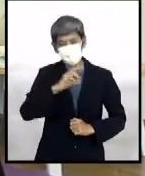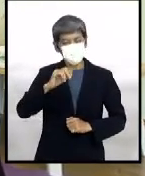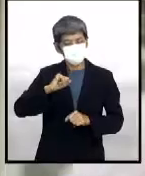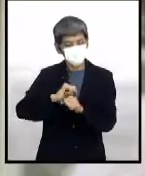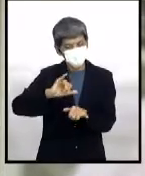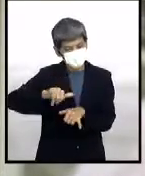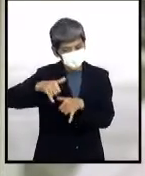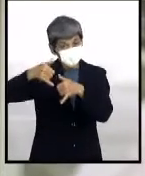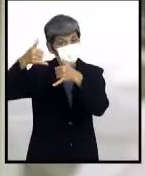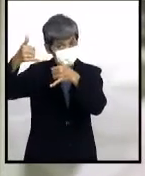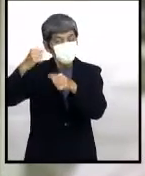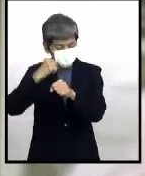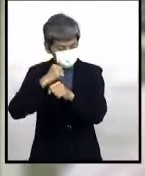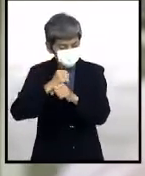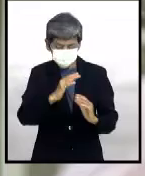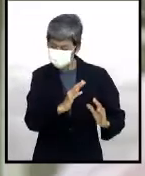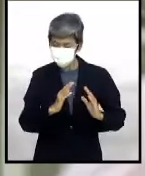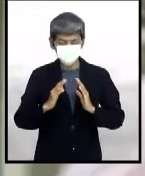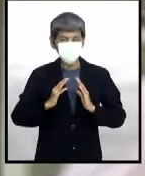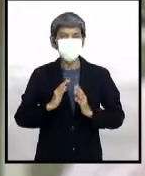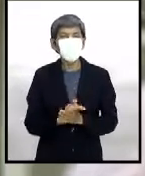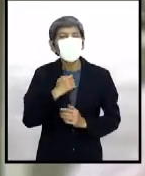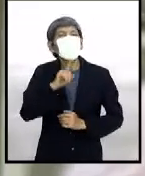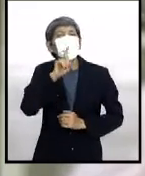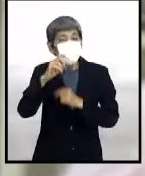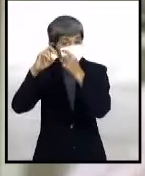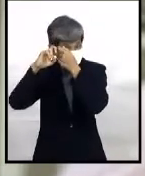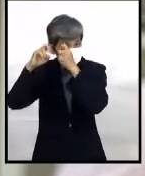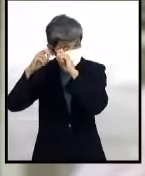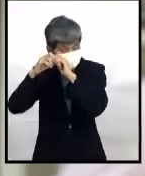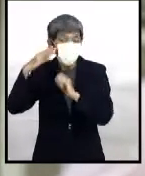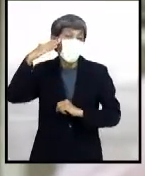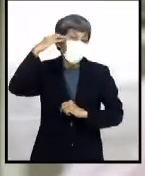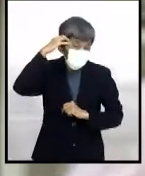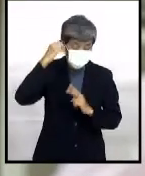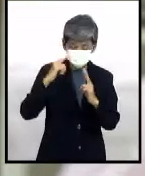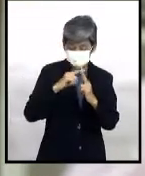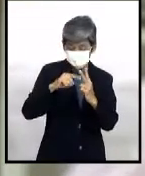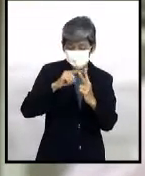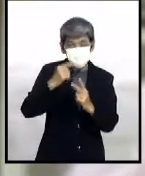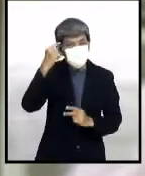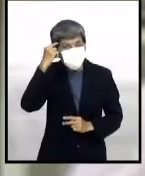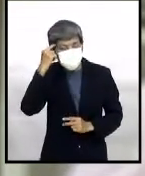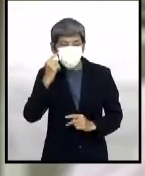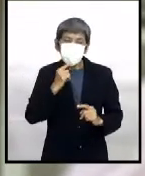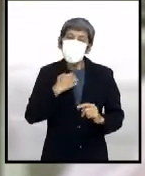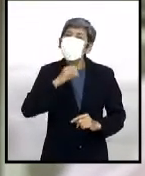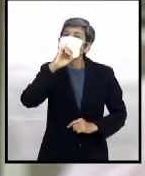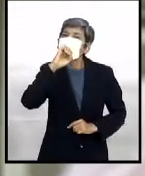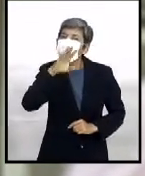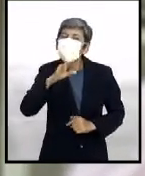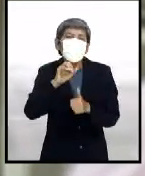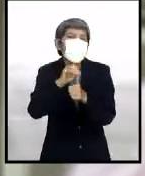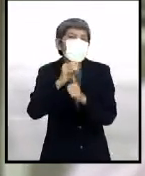ครับคุณนะคะในส่วนของภาวะออทิสติกหรือว่าดาวซินโดรมเนี่ยถ้าคุณนัทจะสื่อสารบอกคน